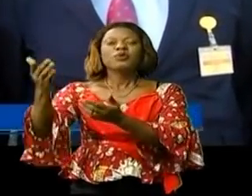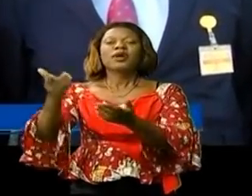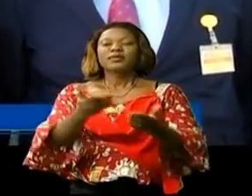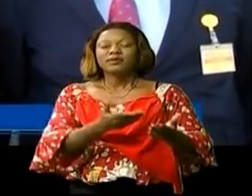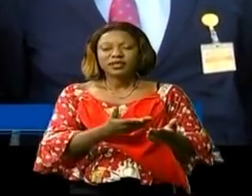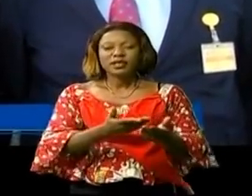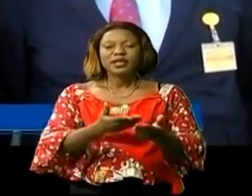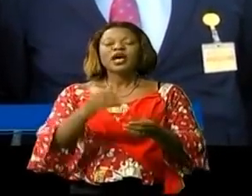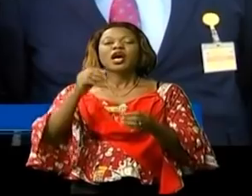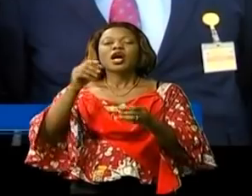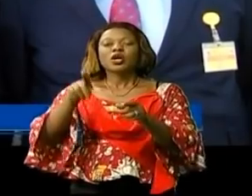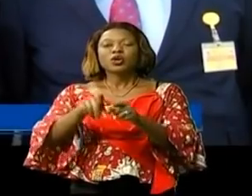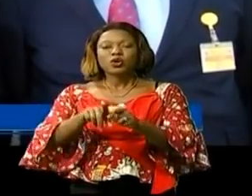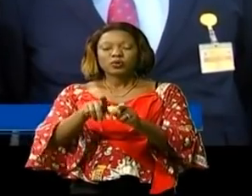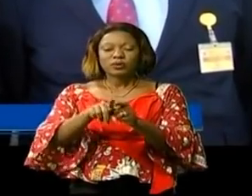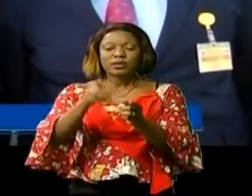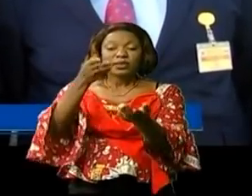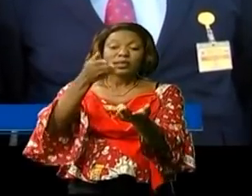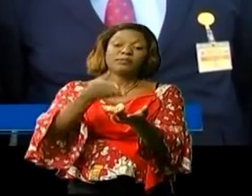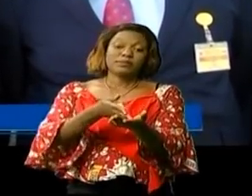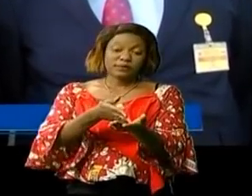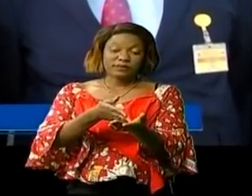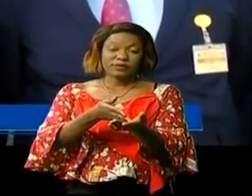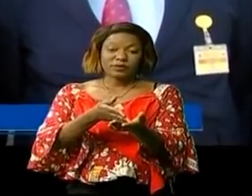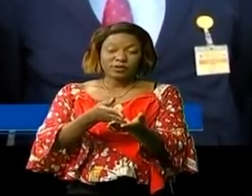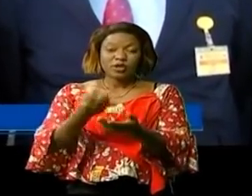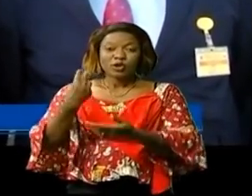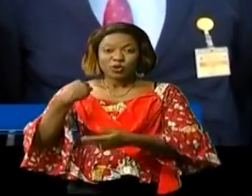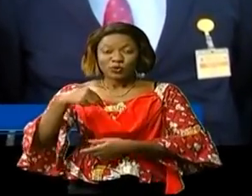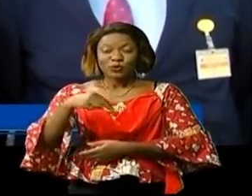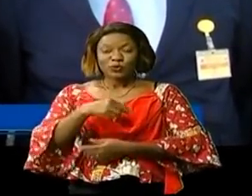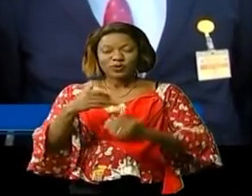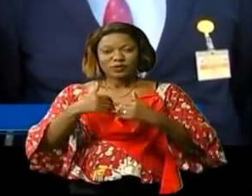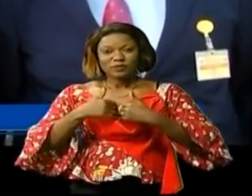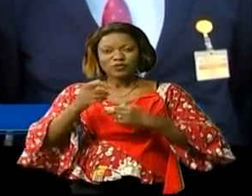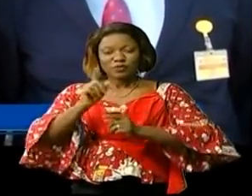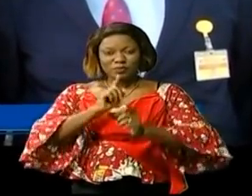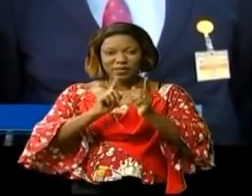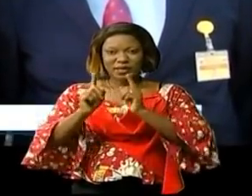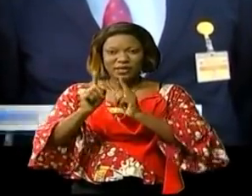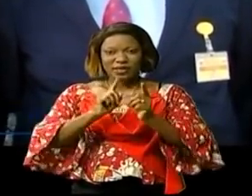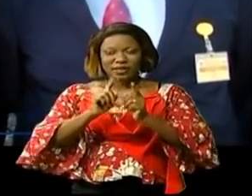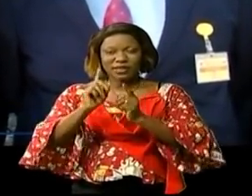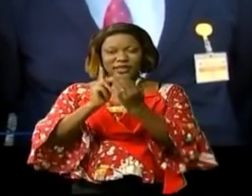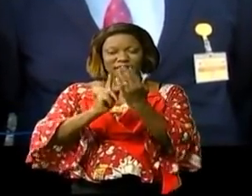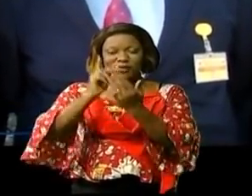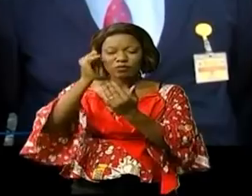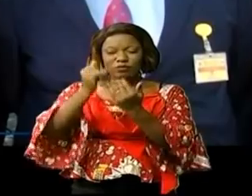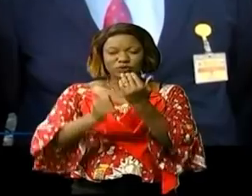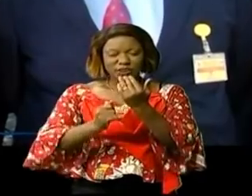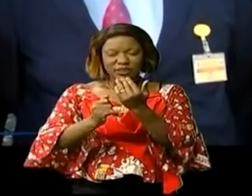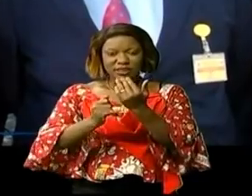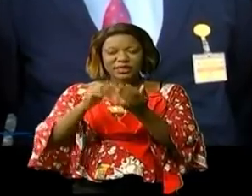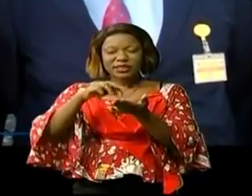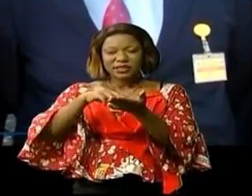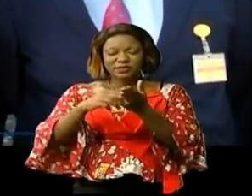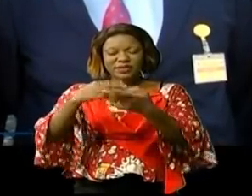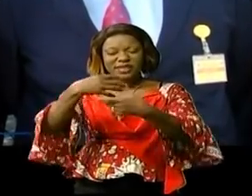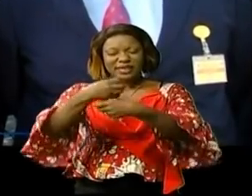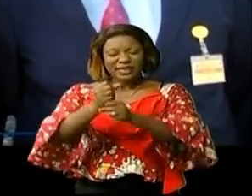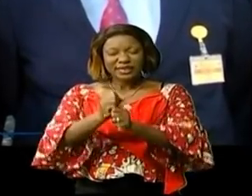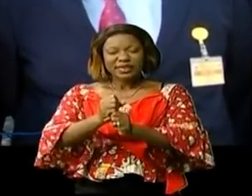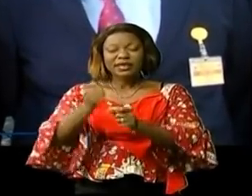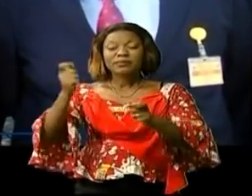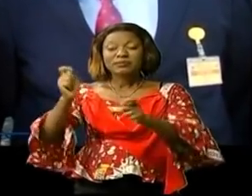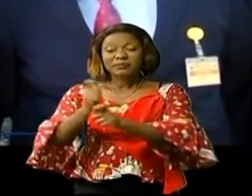des manifestations déjà de lancement de ce projet. Nous avons évidemment parlé du fait que ce projet serait un projet qui va créer l'emploi, qui va